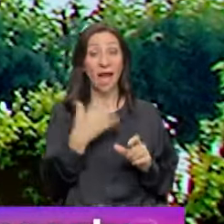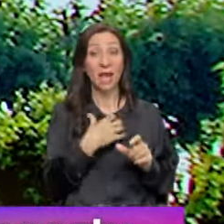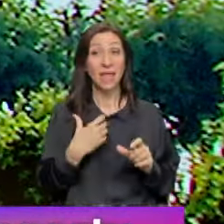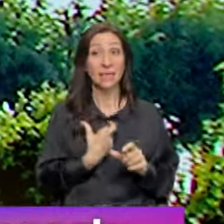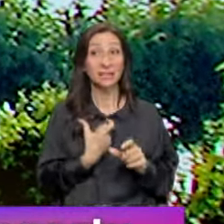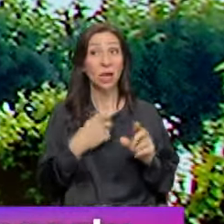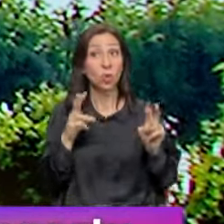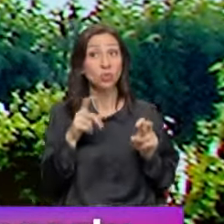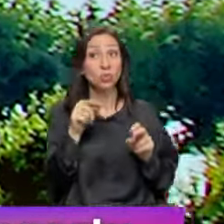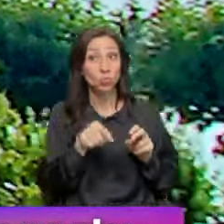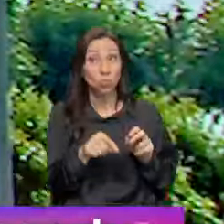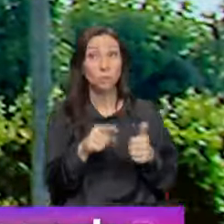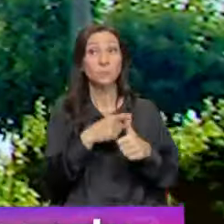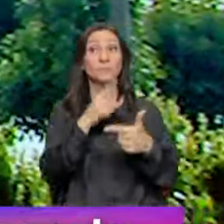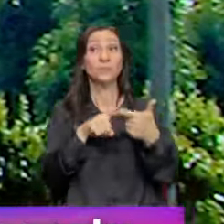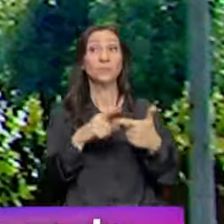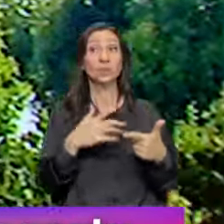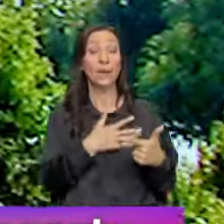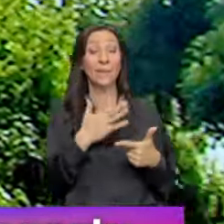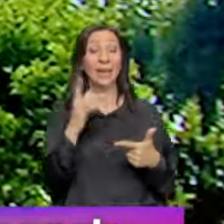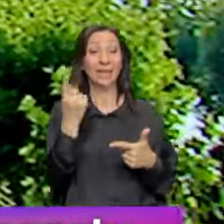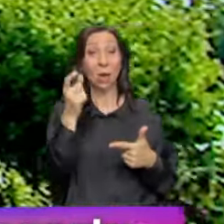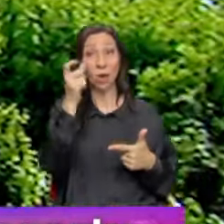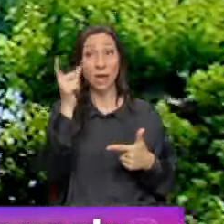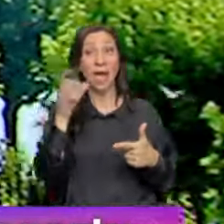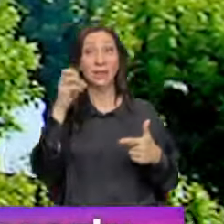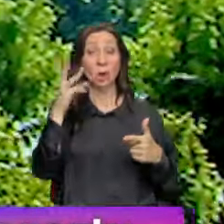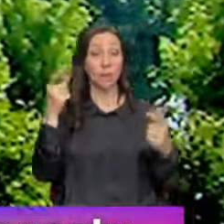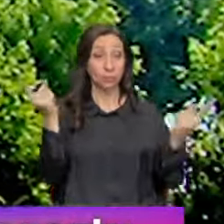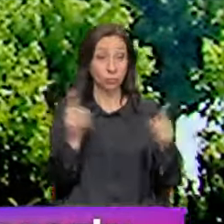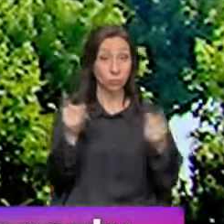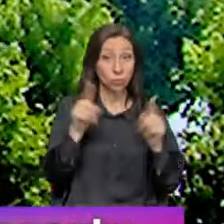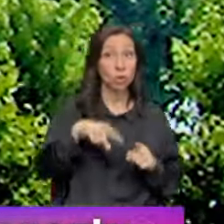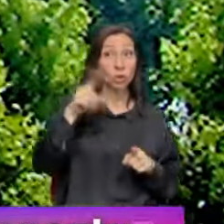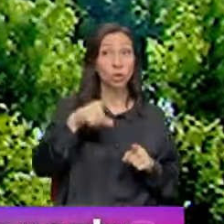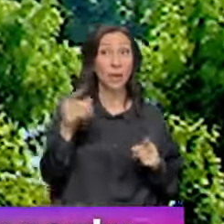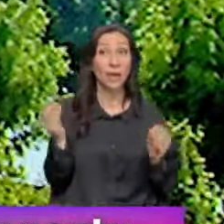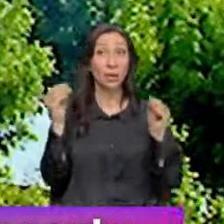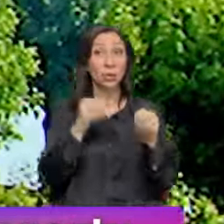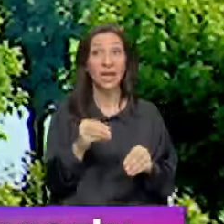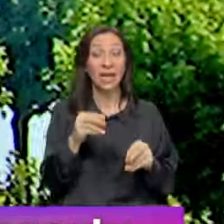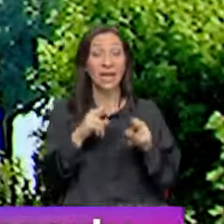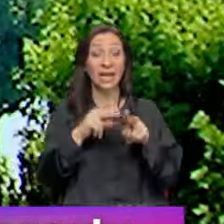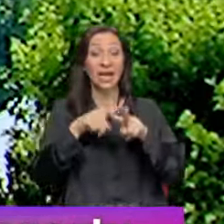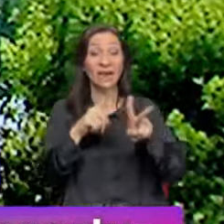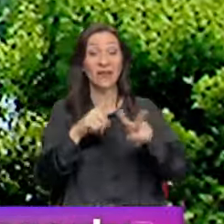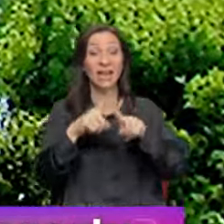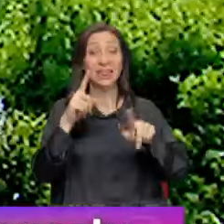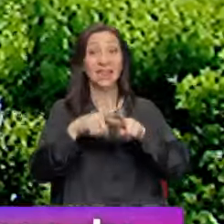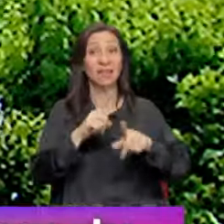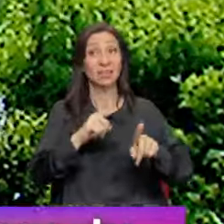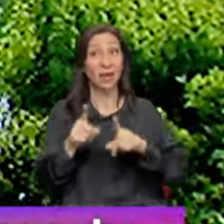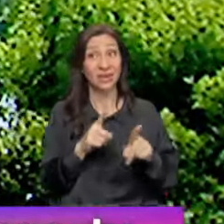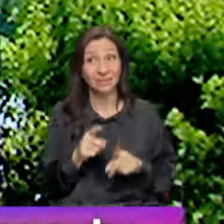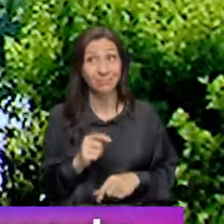bu başlıklar arasında. Sonra CHP lideri Özgür Özel'in Erdoğan'la buluşmalarında gündeme getirdiği Kavala davası